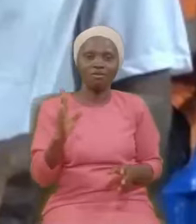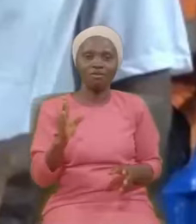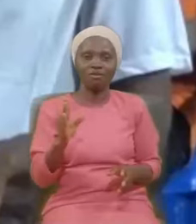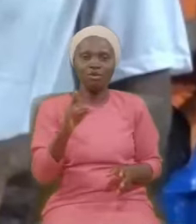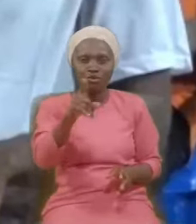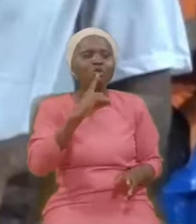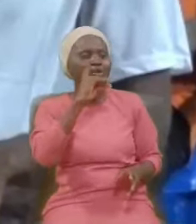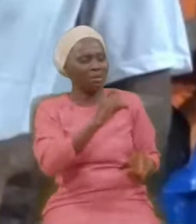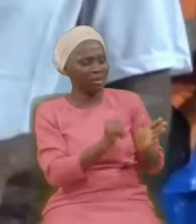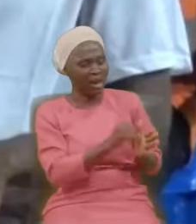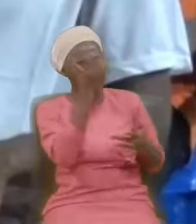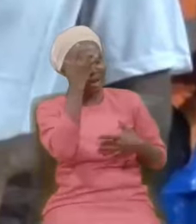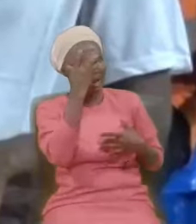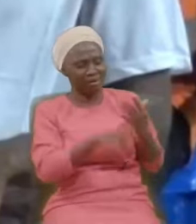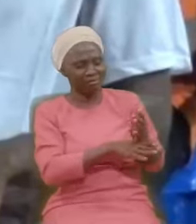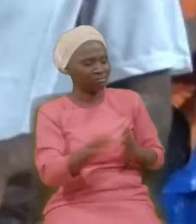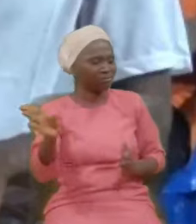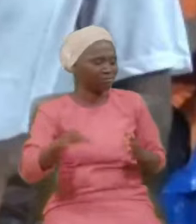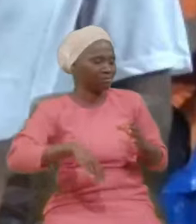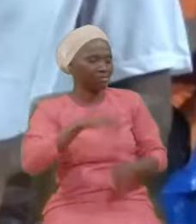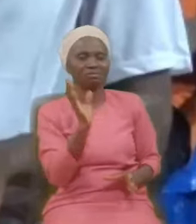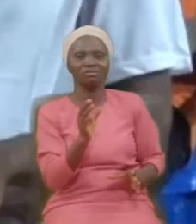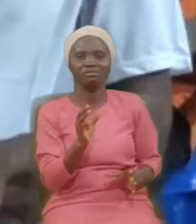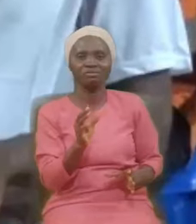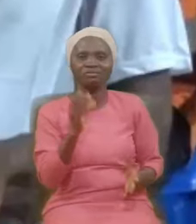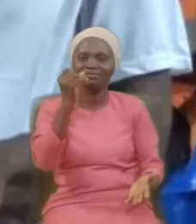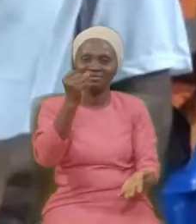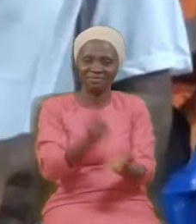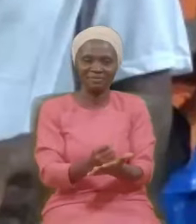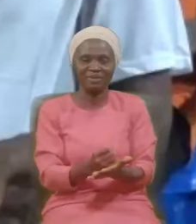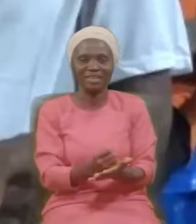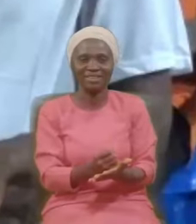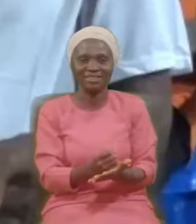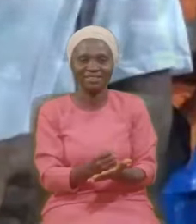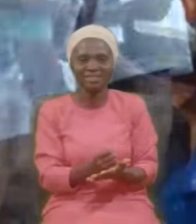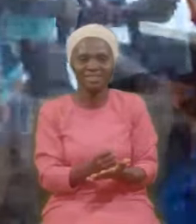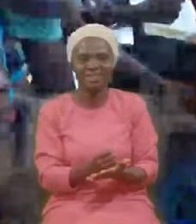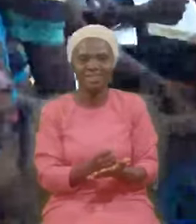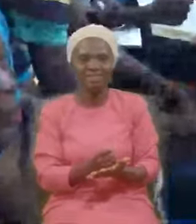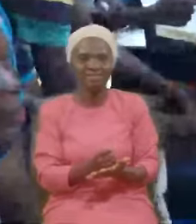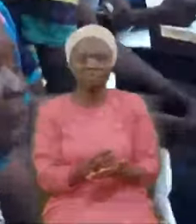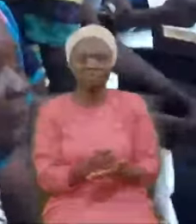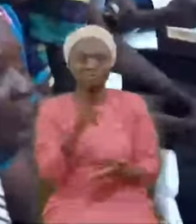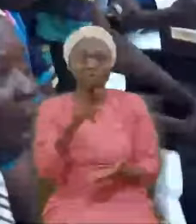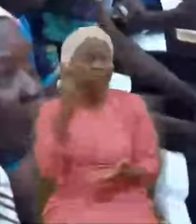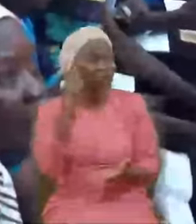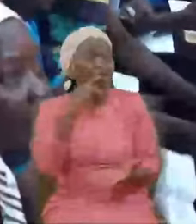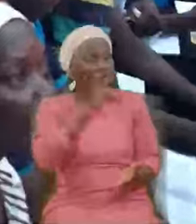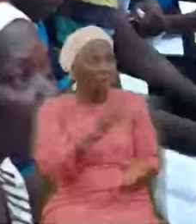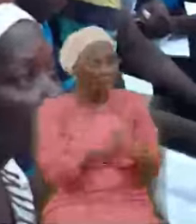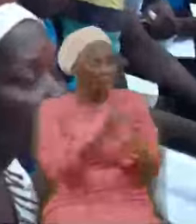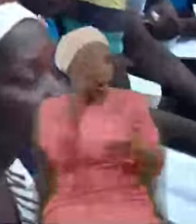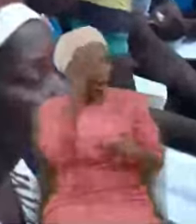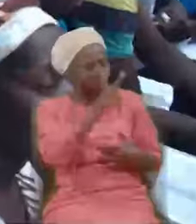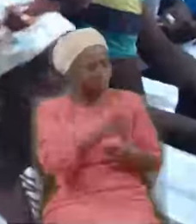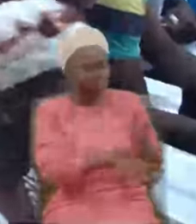Dieu. Et vous dites, plie tes bagages et quitte. Vous n'avez pas dit cela, vous dites seulement, mais dites, plie tes bagages et quitte.